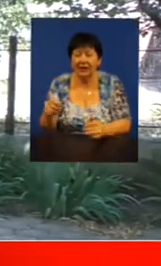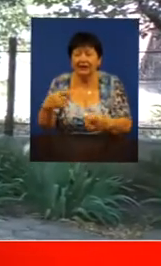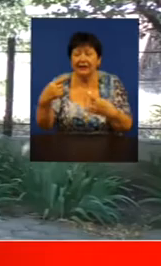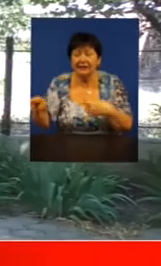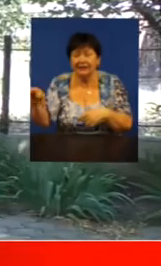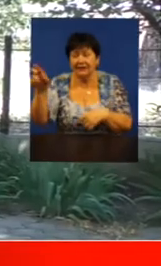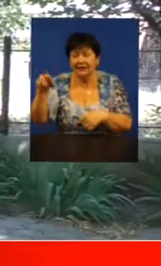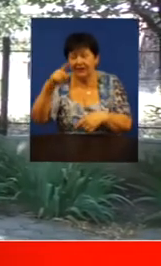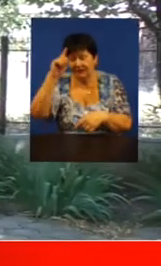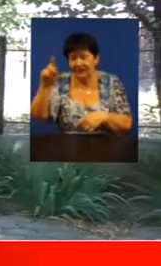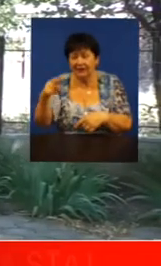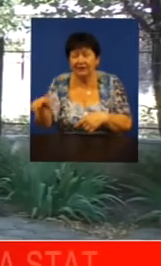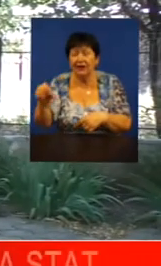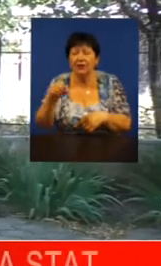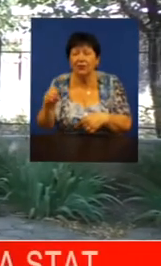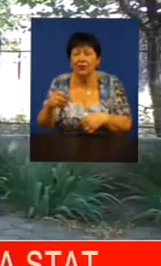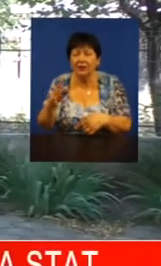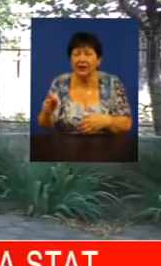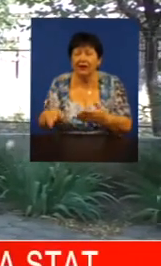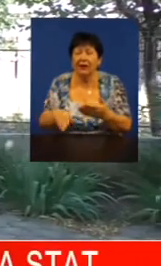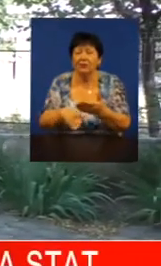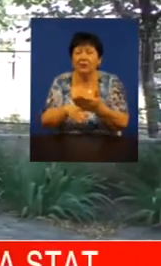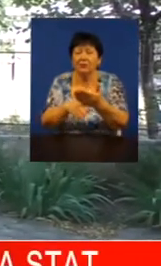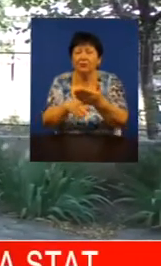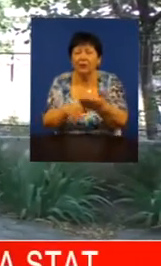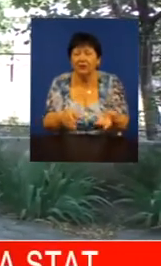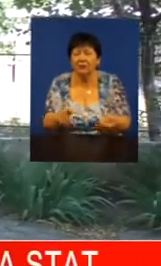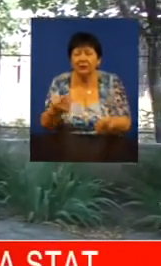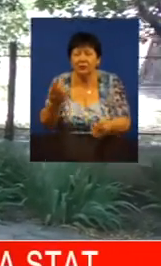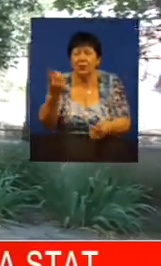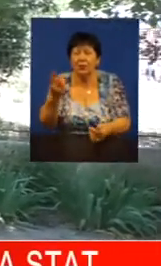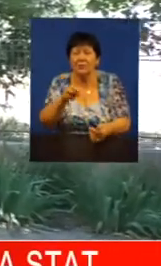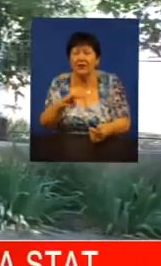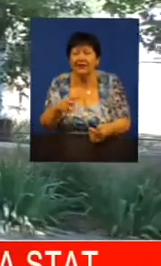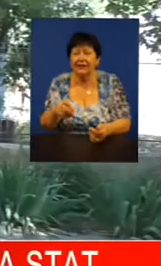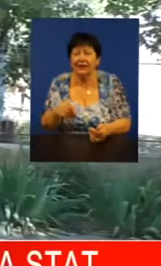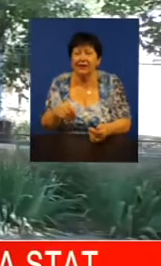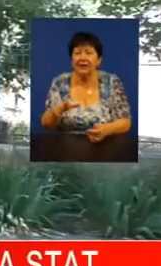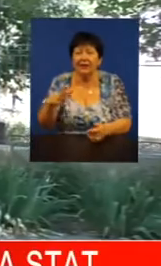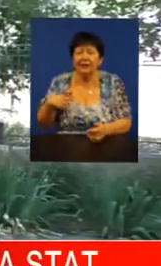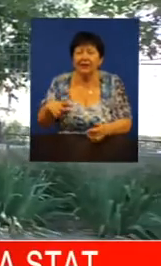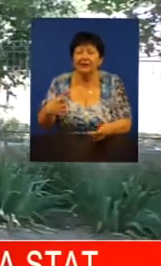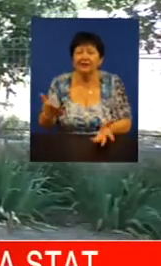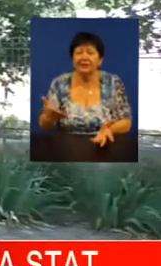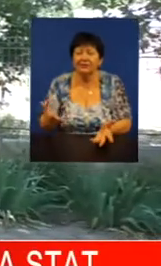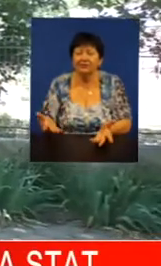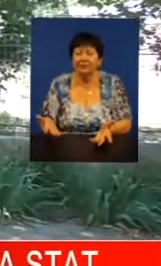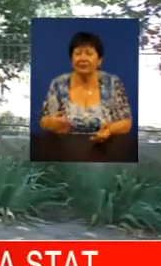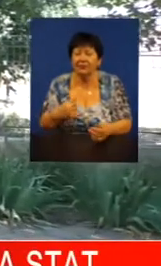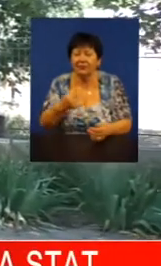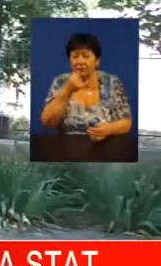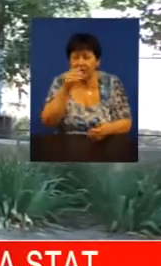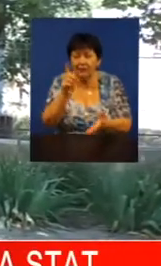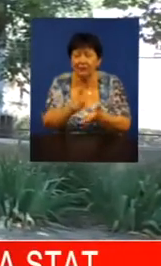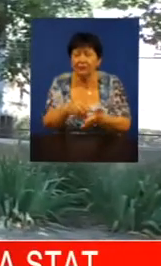câte 100 de euro subvenție la fiecare hectar, dar la noi pentru 1.000 de lei ne ține cât timp. Dacă și noi trebuie să mâncăm, trebuie să